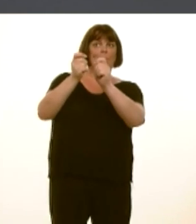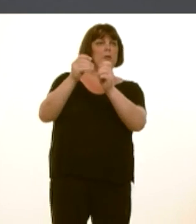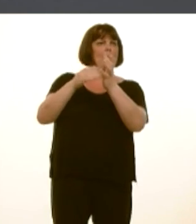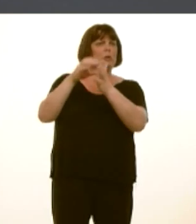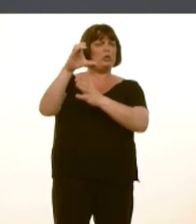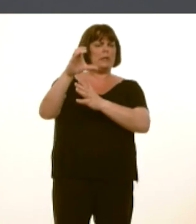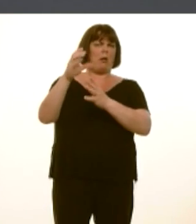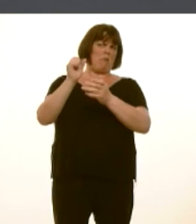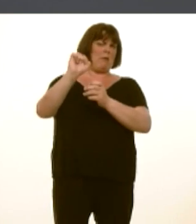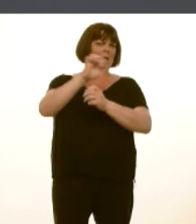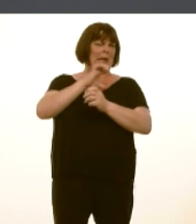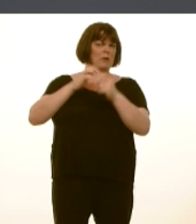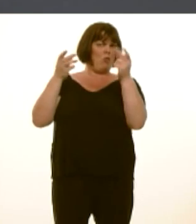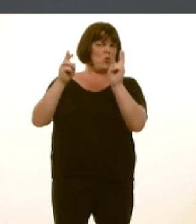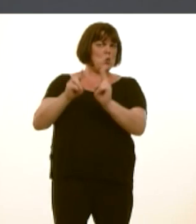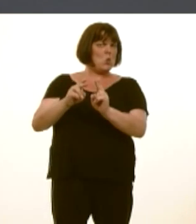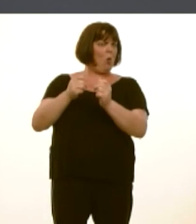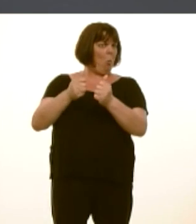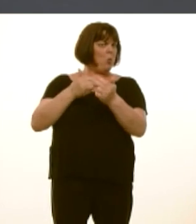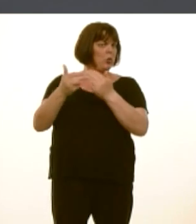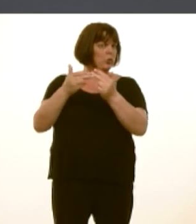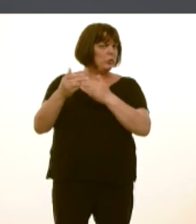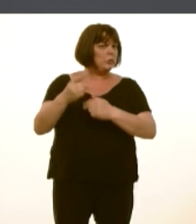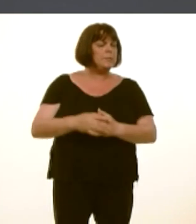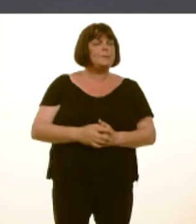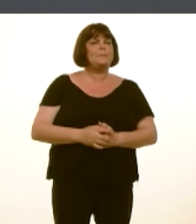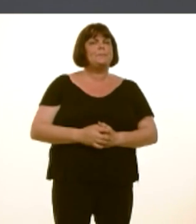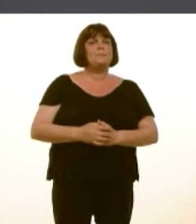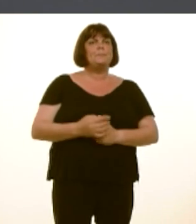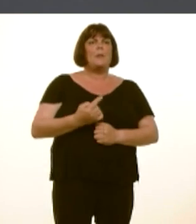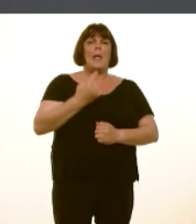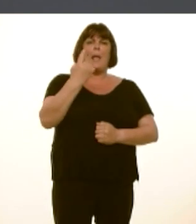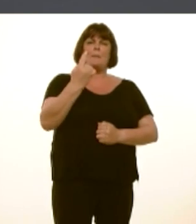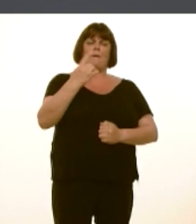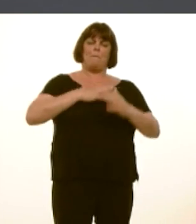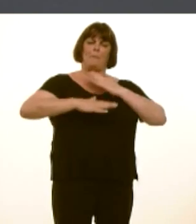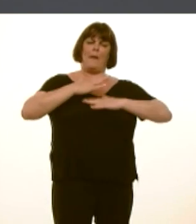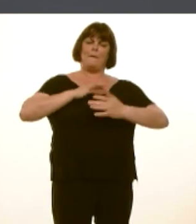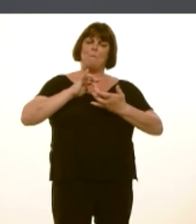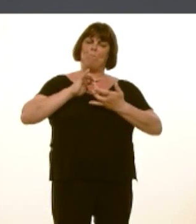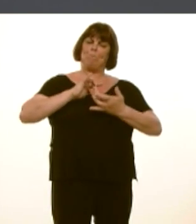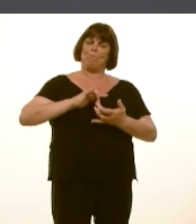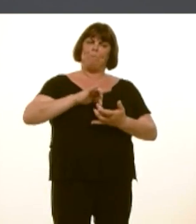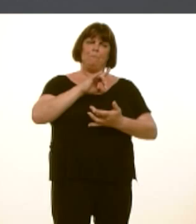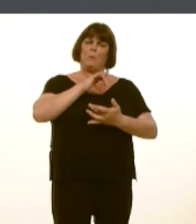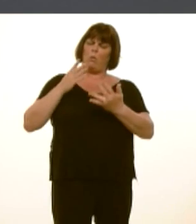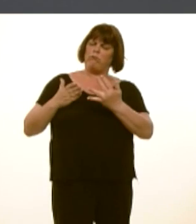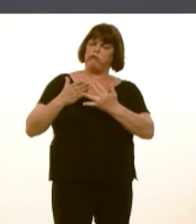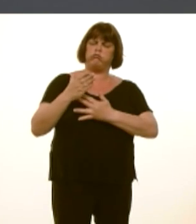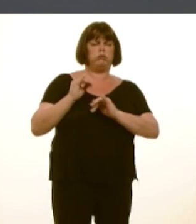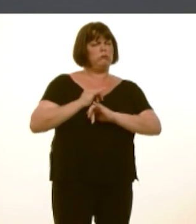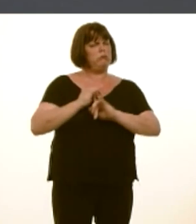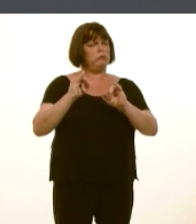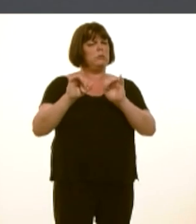yma. Ac mae Mr Williams wedi ymddwyn gyda gyrddas yn ystod y cyfnod anodd yma, ac mae'n newyddus iawn i gwrdd â chi i